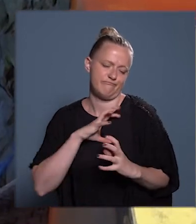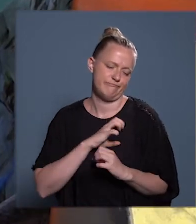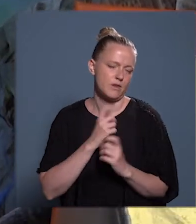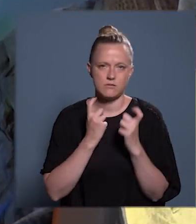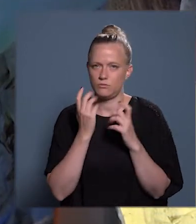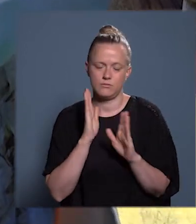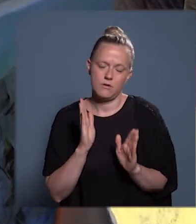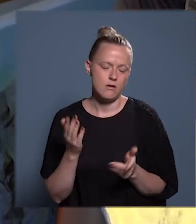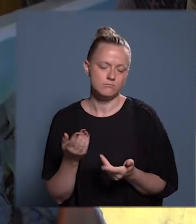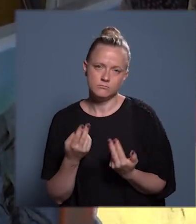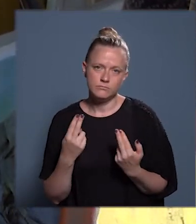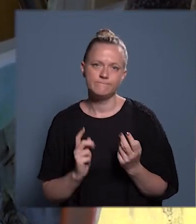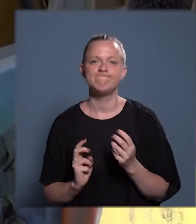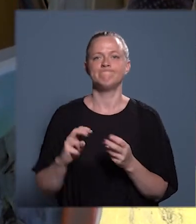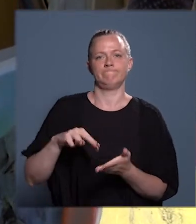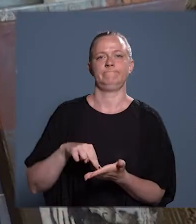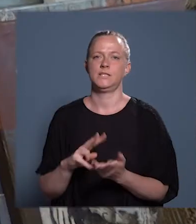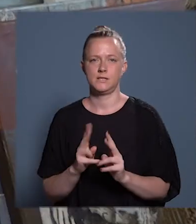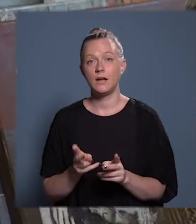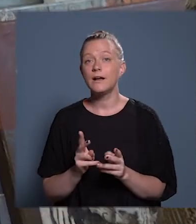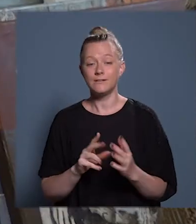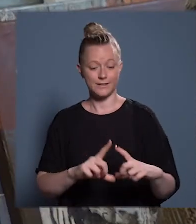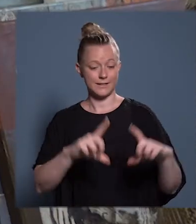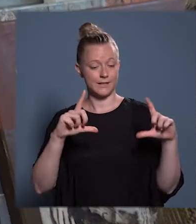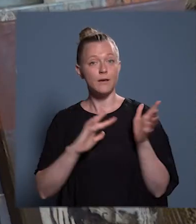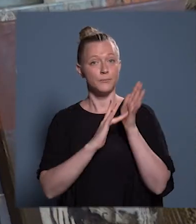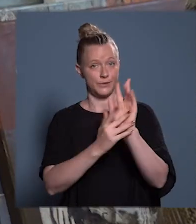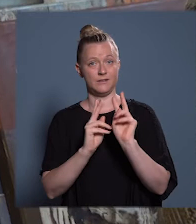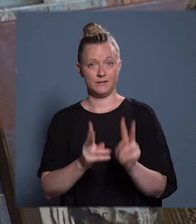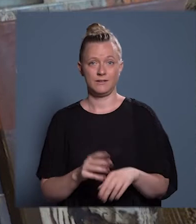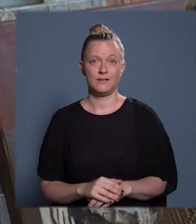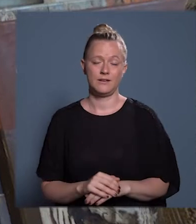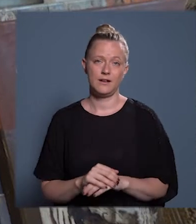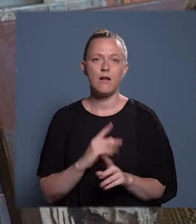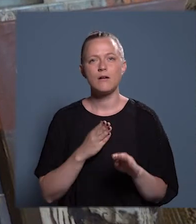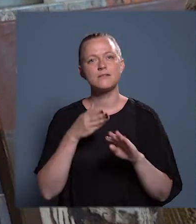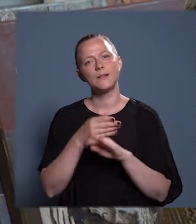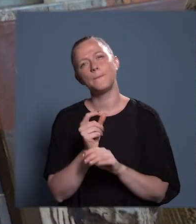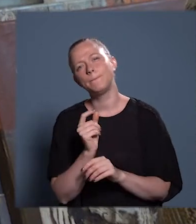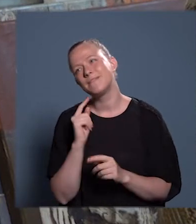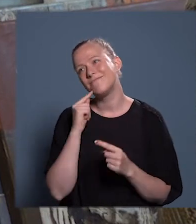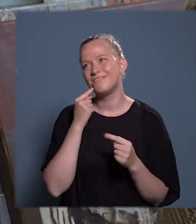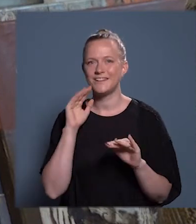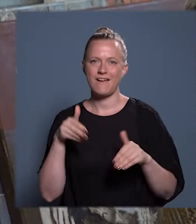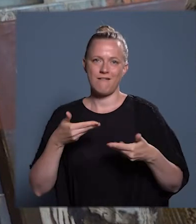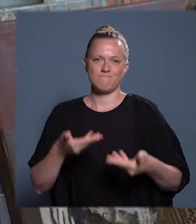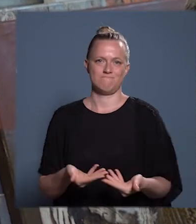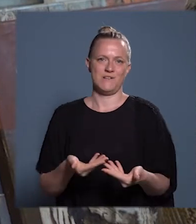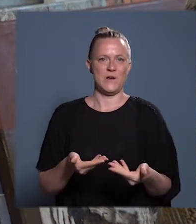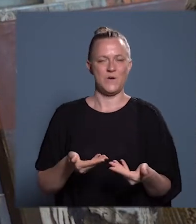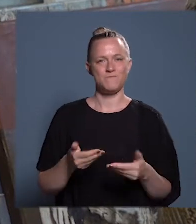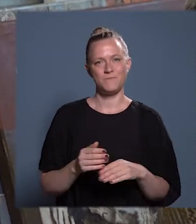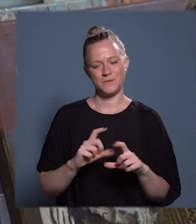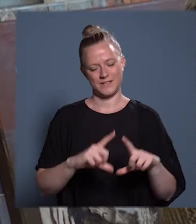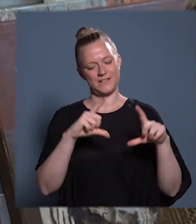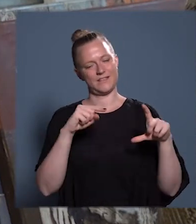És ez a képeken is kell, hogy megmutatkozzon, azáltal egy kicsit vidámabb hangulatú legyen az a kép, ha